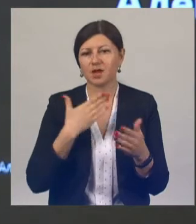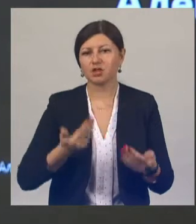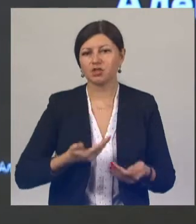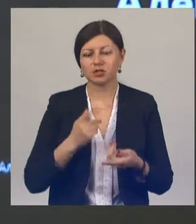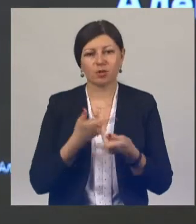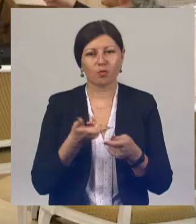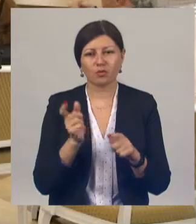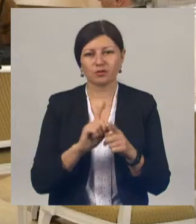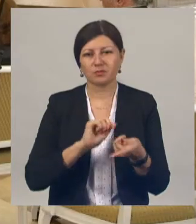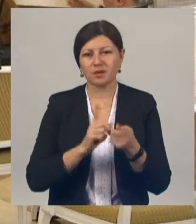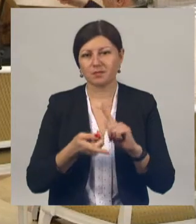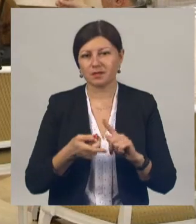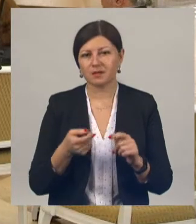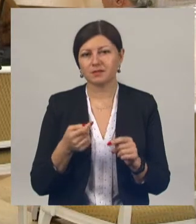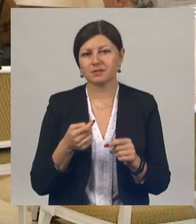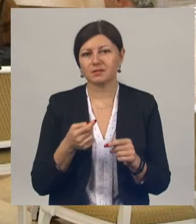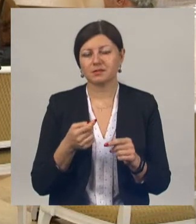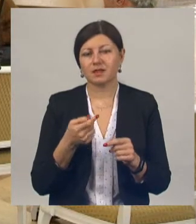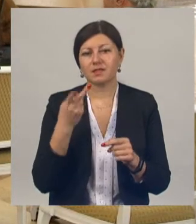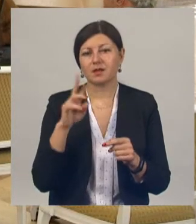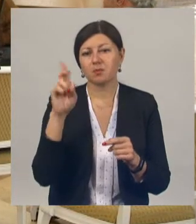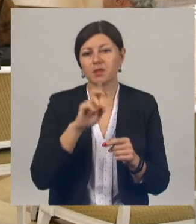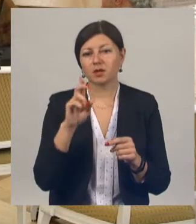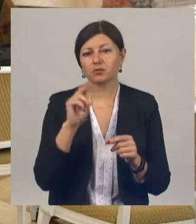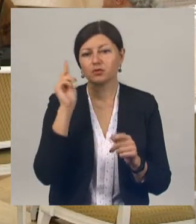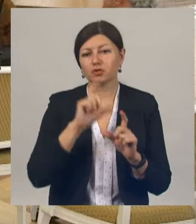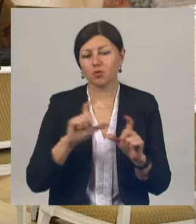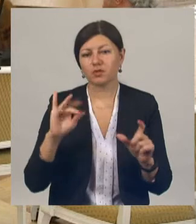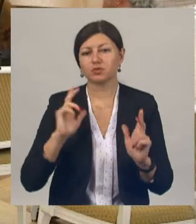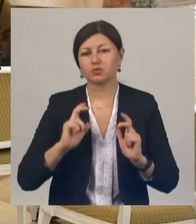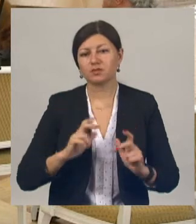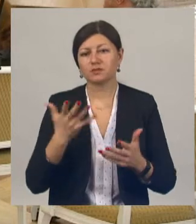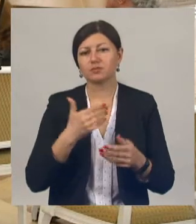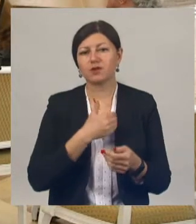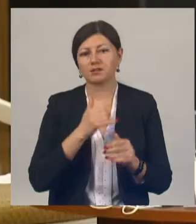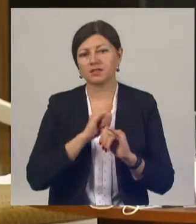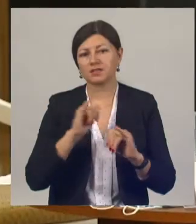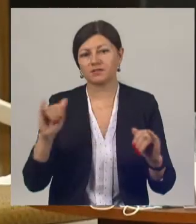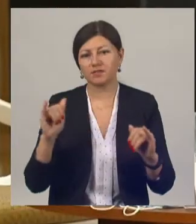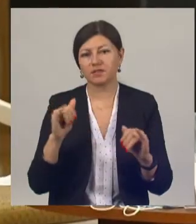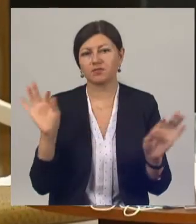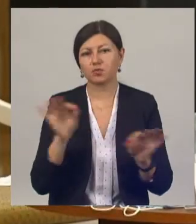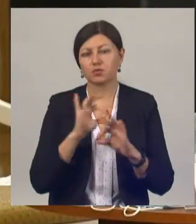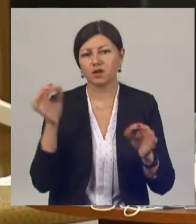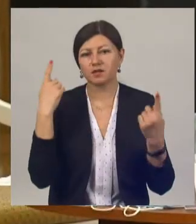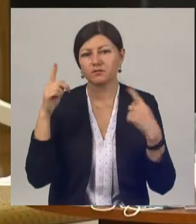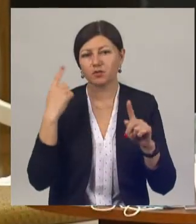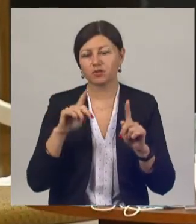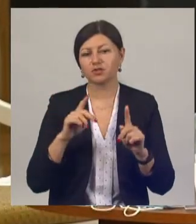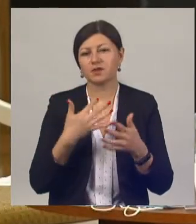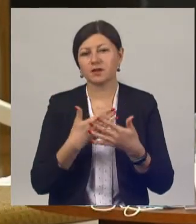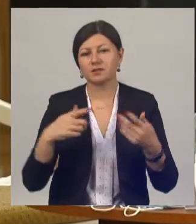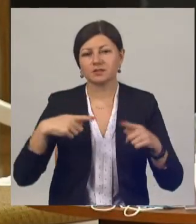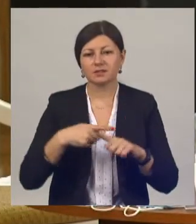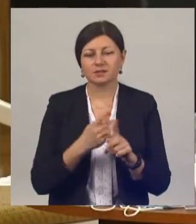круто поменялась. Для белгородских школьников и студентов, которые хотят развиваться в области музыкального творчества, интерактивных